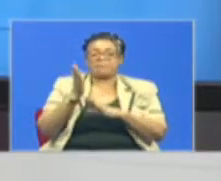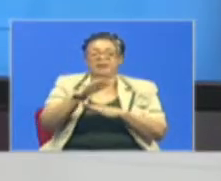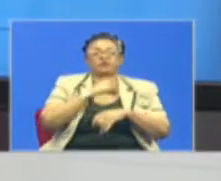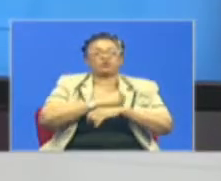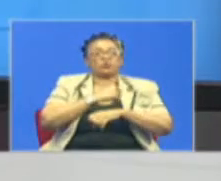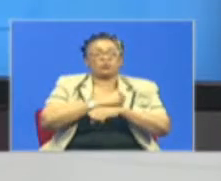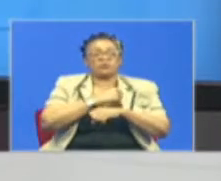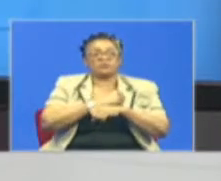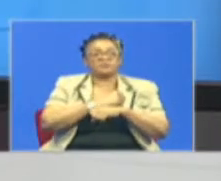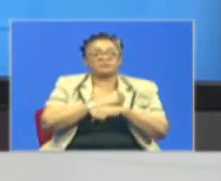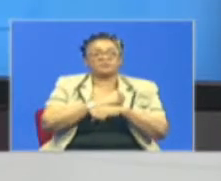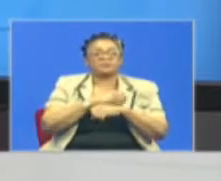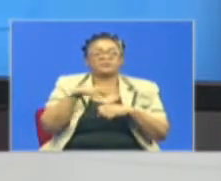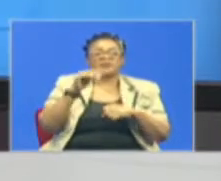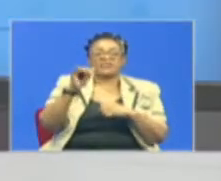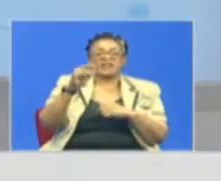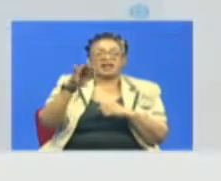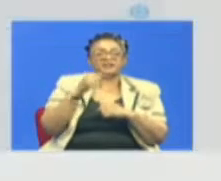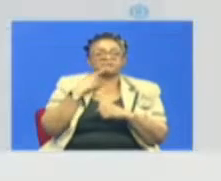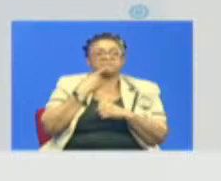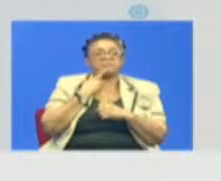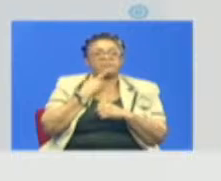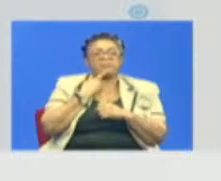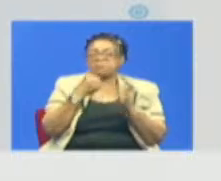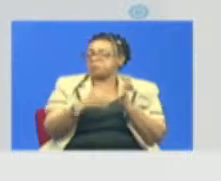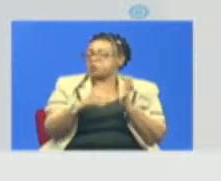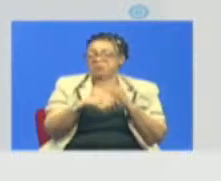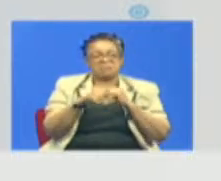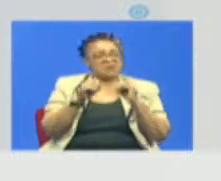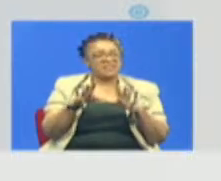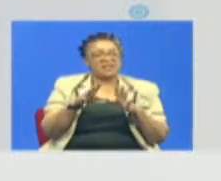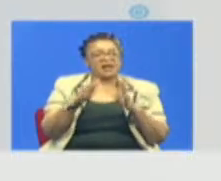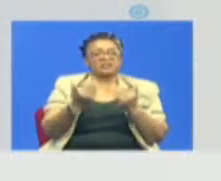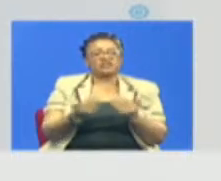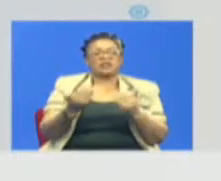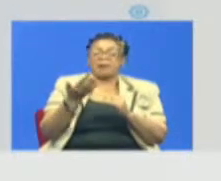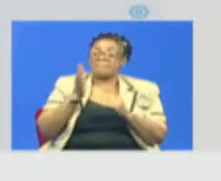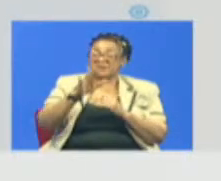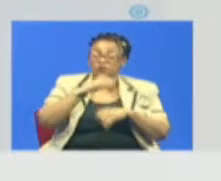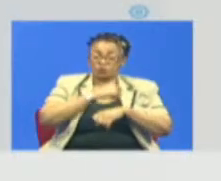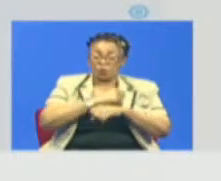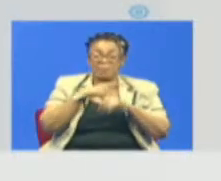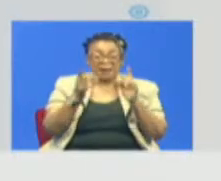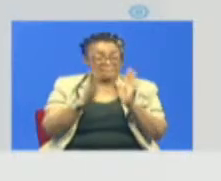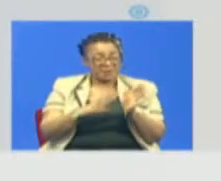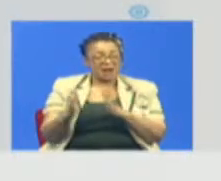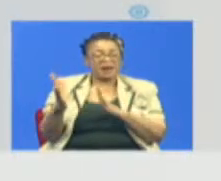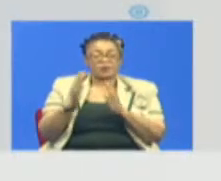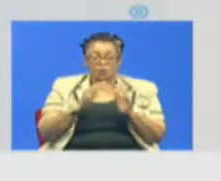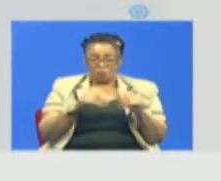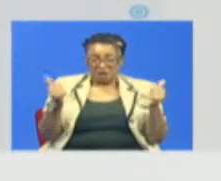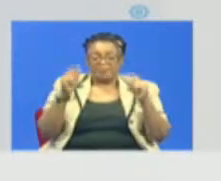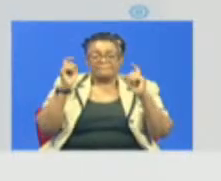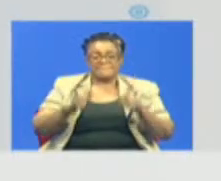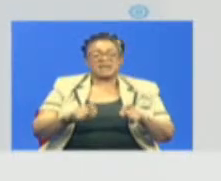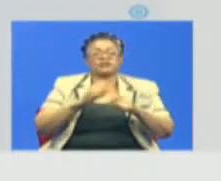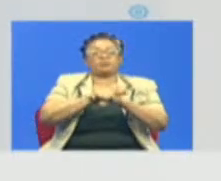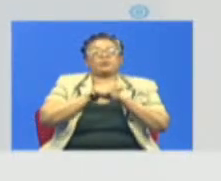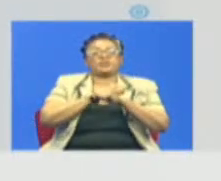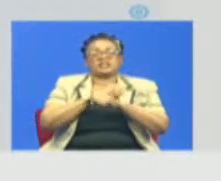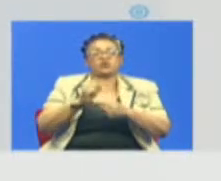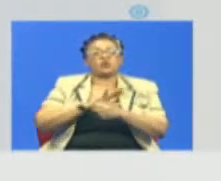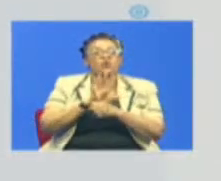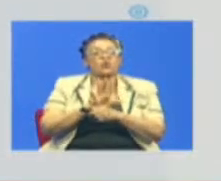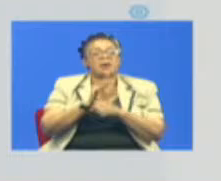masomo. Atanalso Mwanika anasema hakuna makosa kwa watoto kurudi shuleni, lakini mipango na mbinu mwafaka jinsi ya kujikinga na janga la